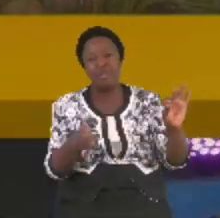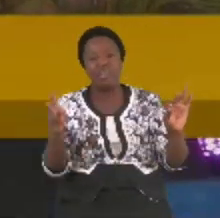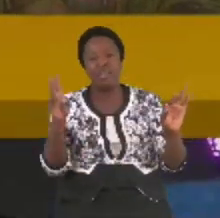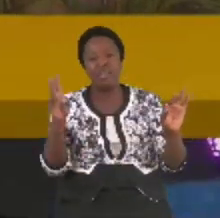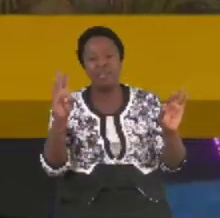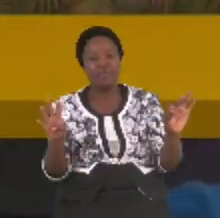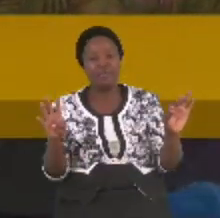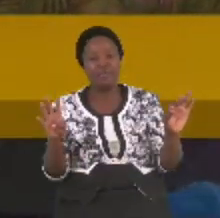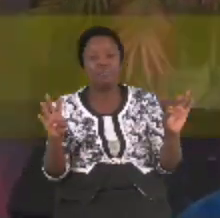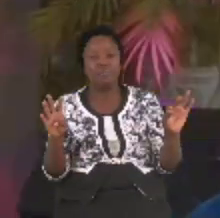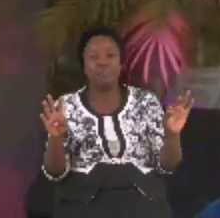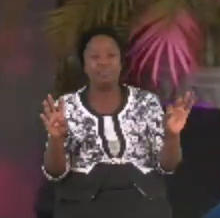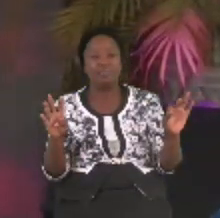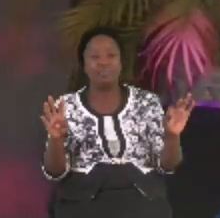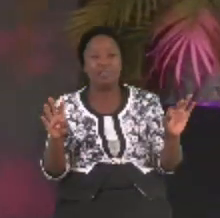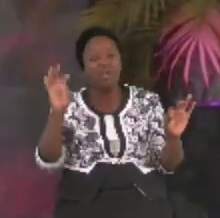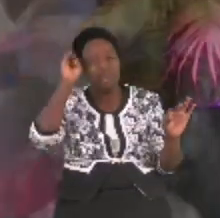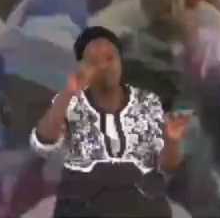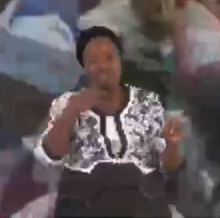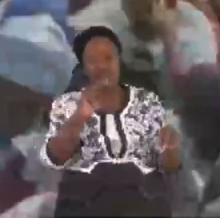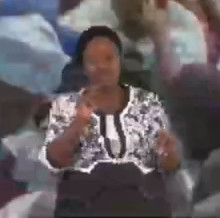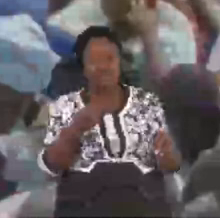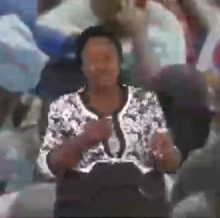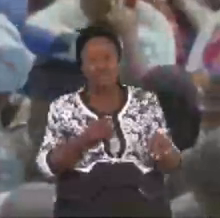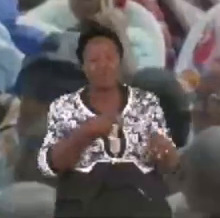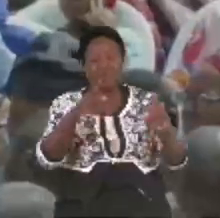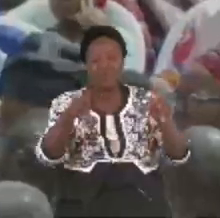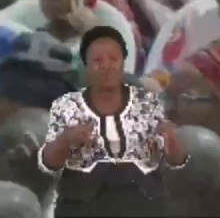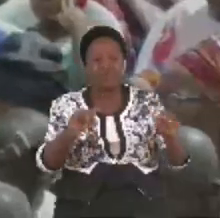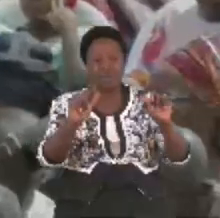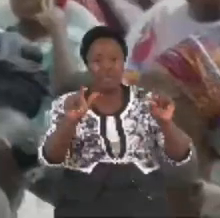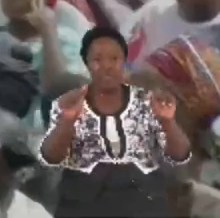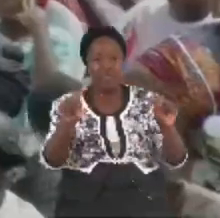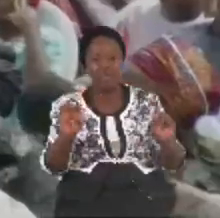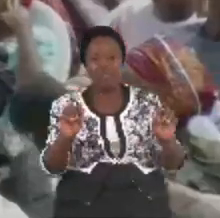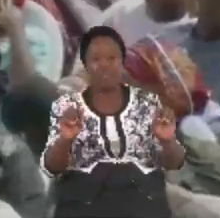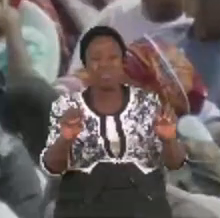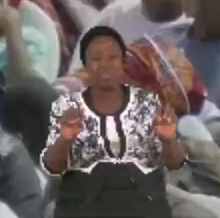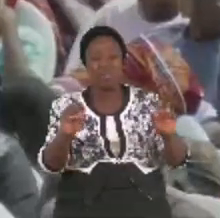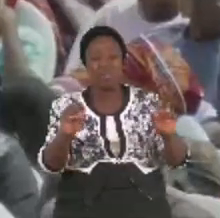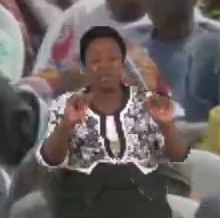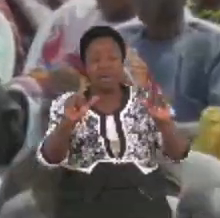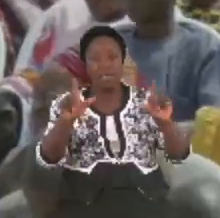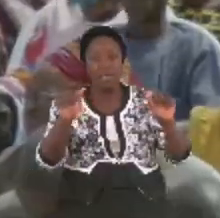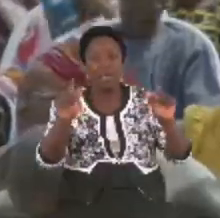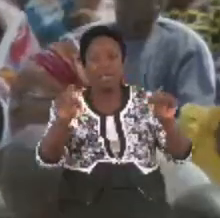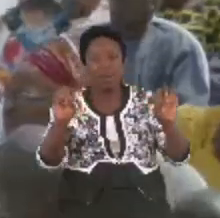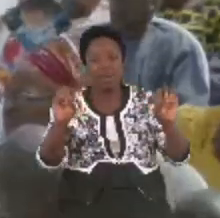verset 4. On nous dit, Pilate sortit de nouveau et dit aux Juifs,